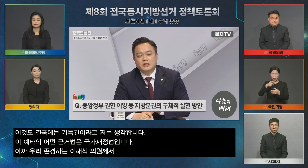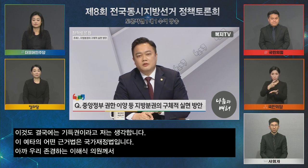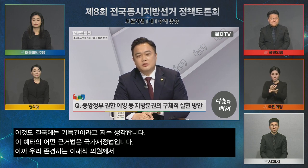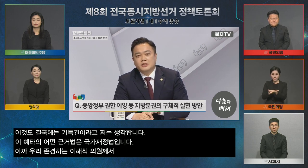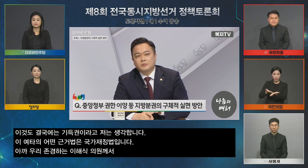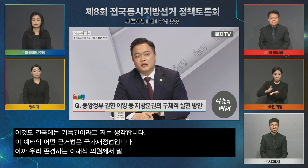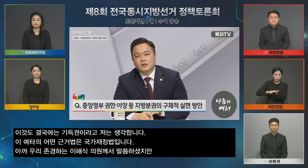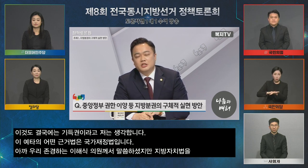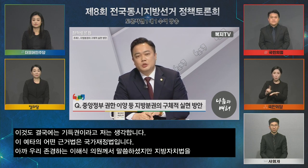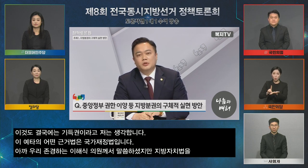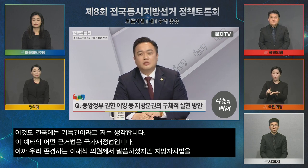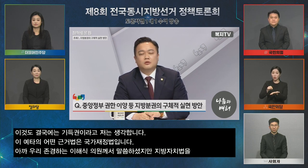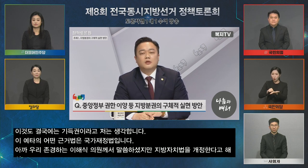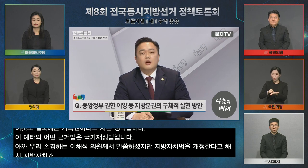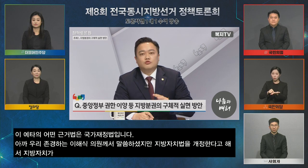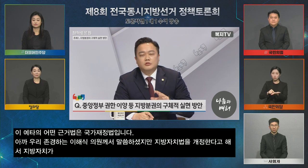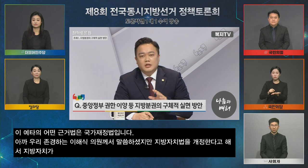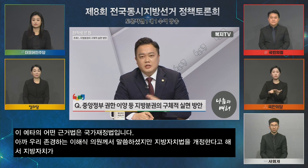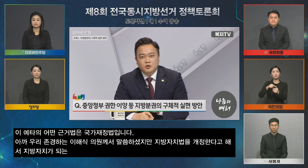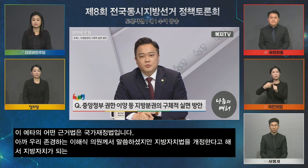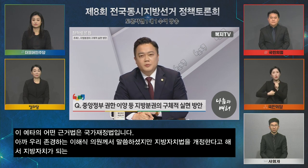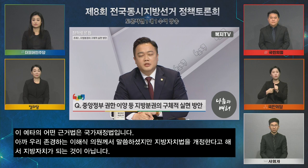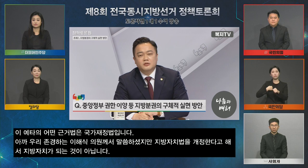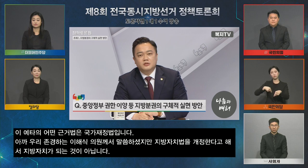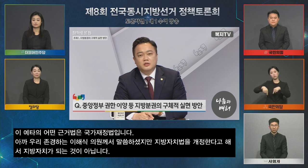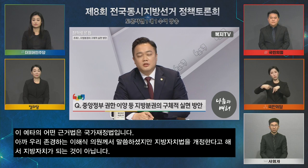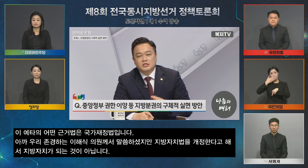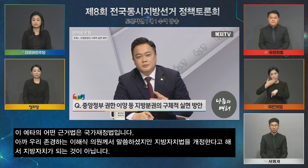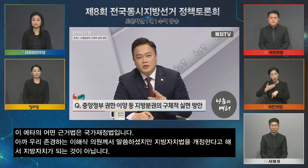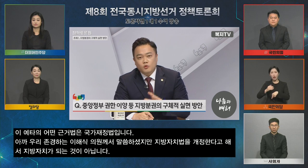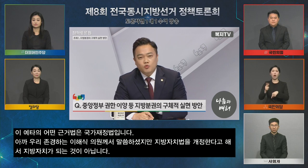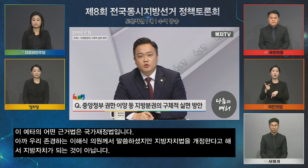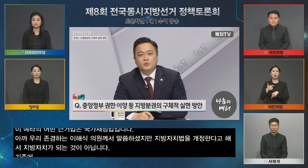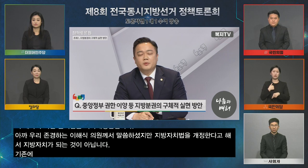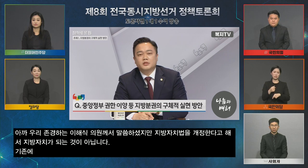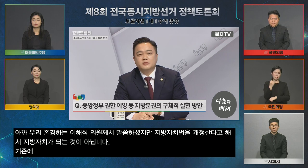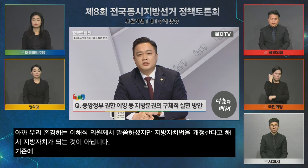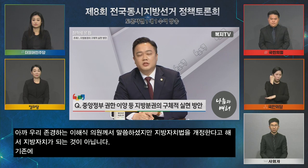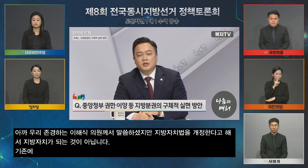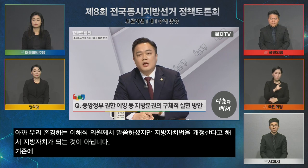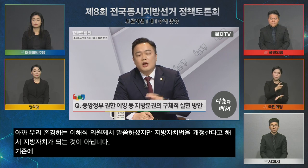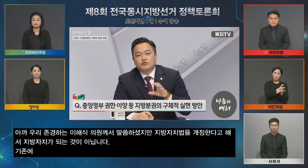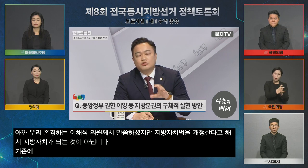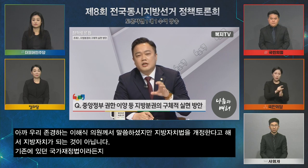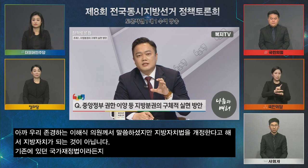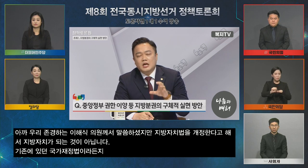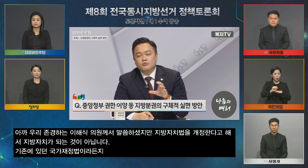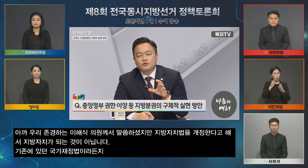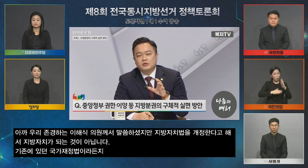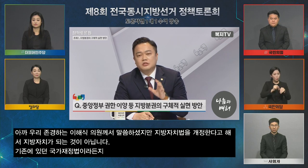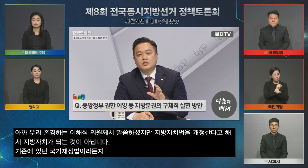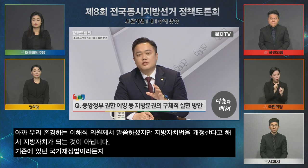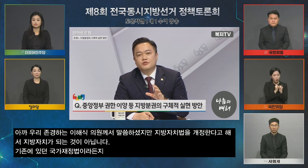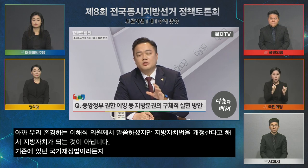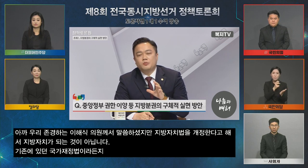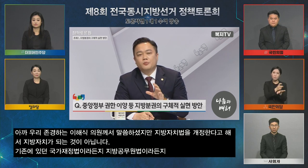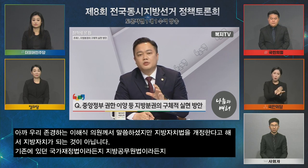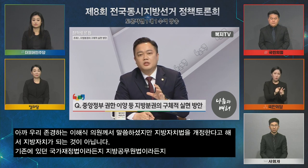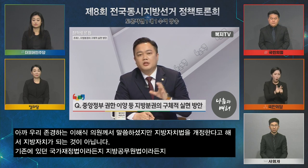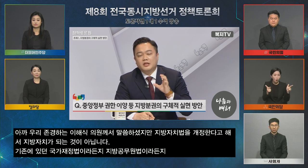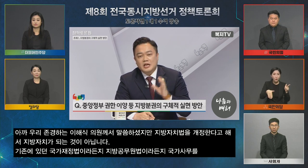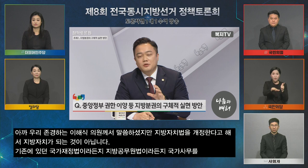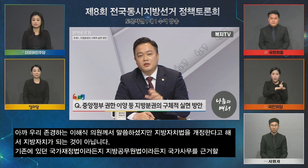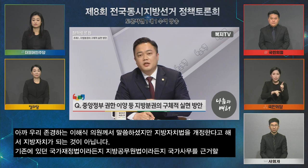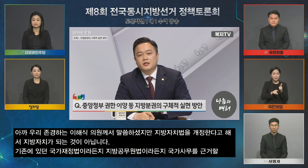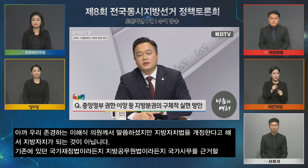지방자치가 되는 것이 아닙니다. 기존에 있던 국가재정법이라든지 지방공무원법이라든지 국가사무를 근거할 수 있는